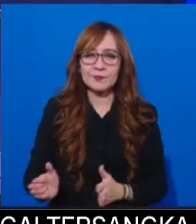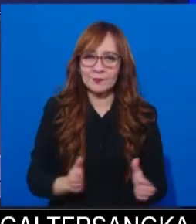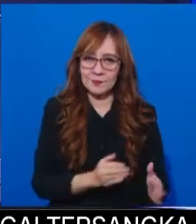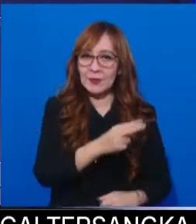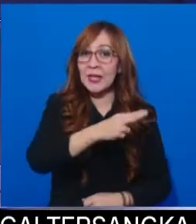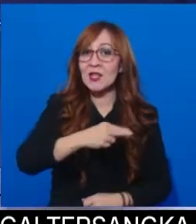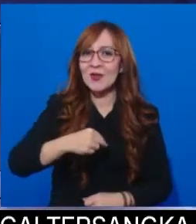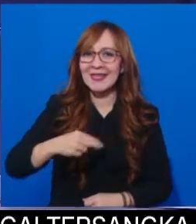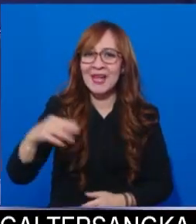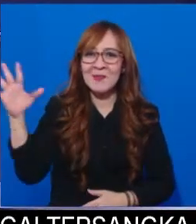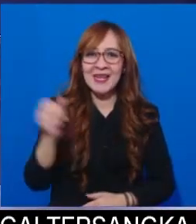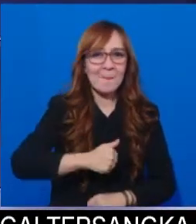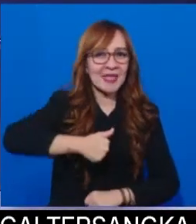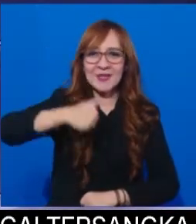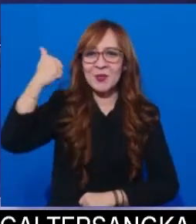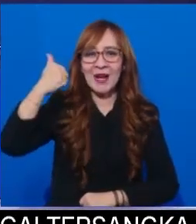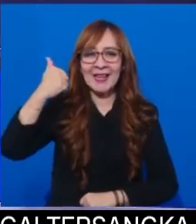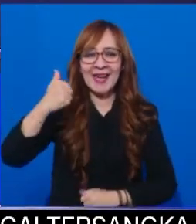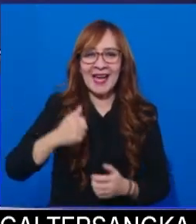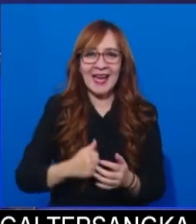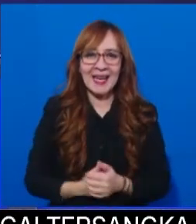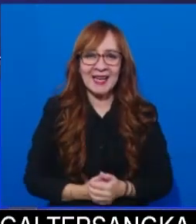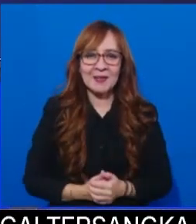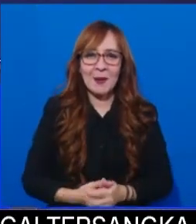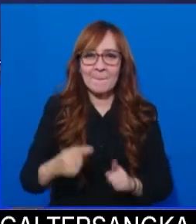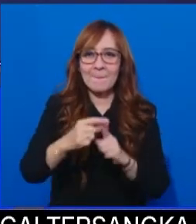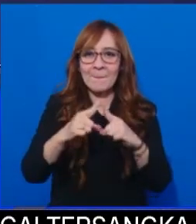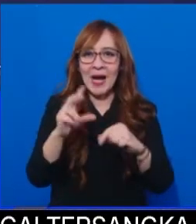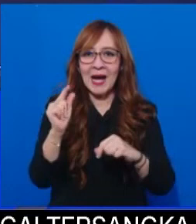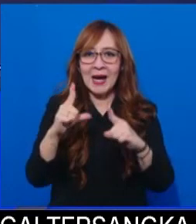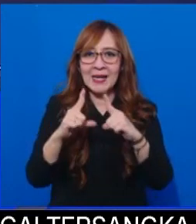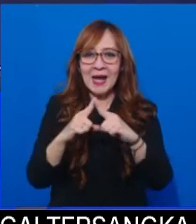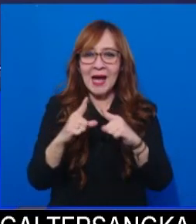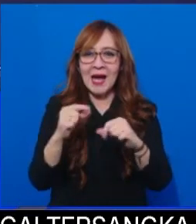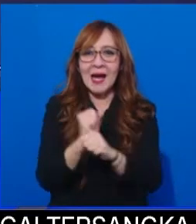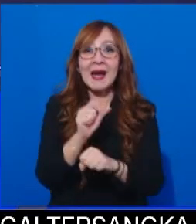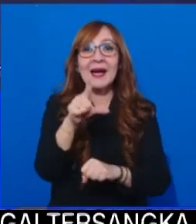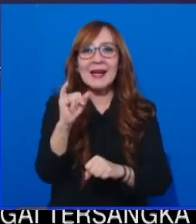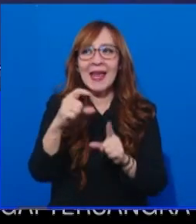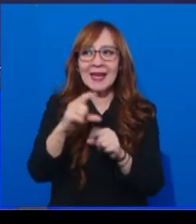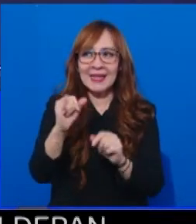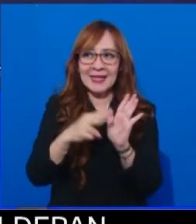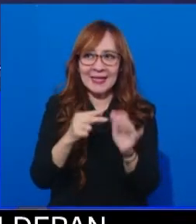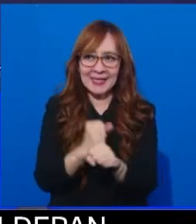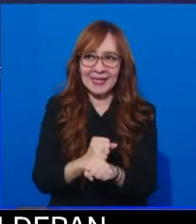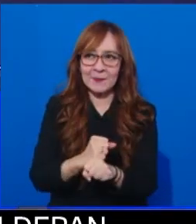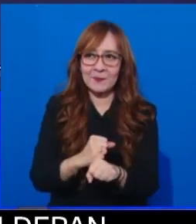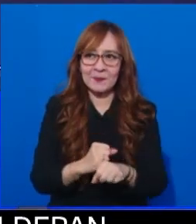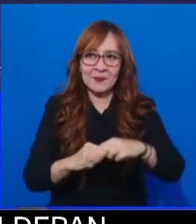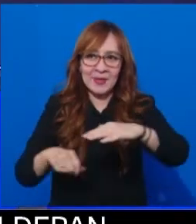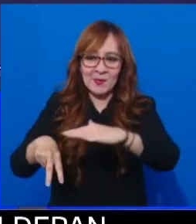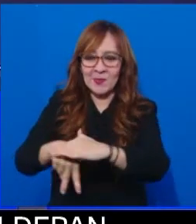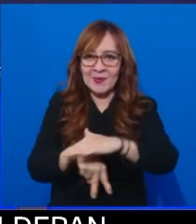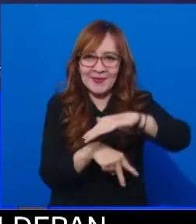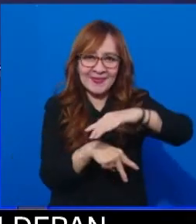Indonesia memborong gelar juara dalam kejuaraan dunia paragliding Accuracy World Cup seri keempat di Pangkalan Udara Bukit Lancing,